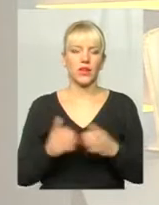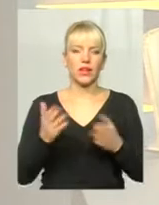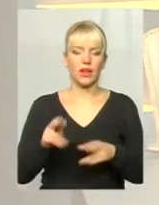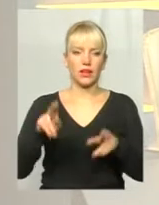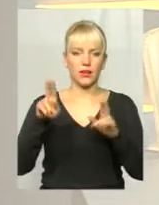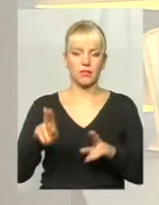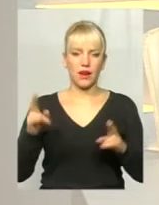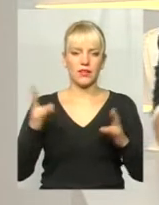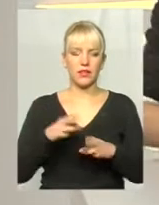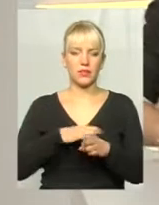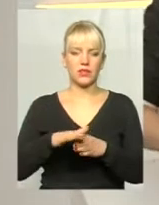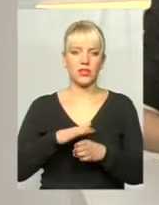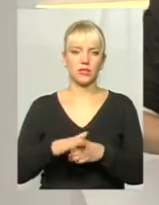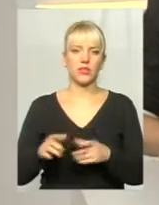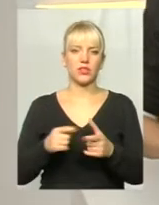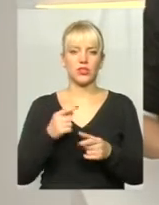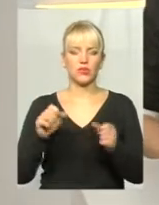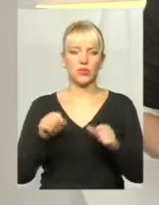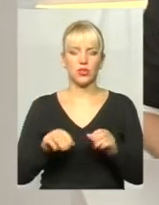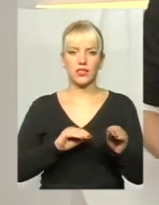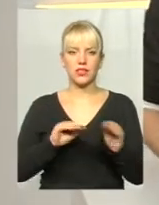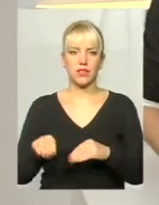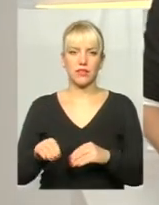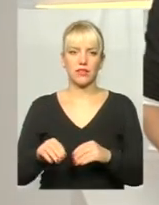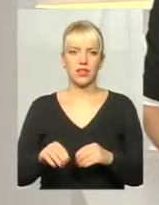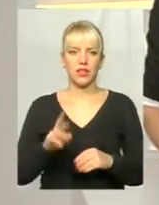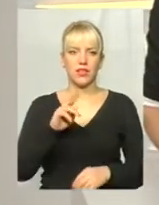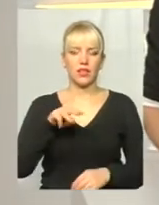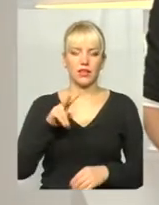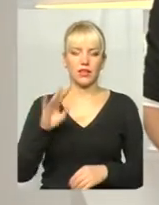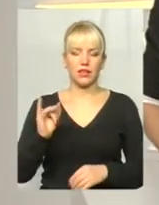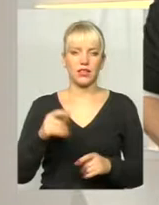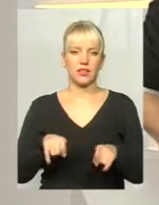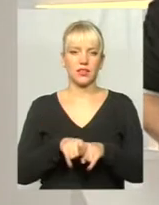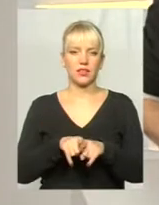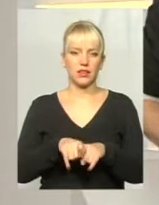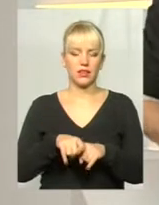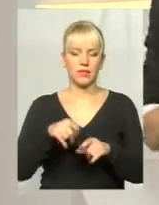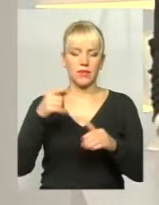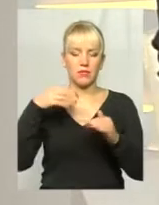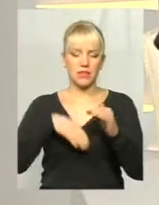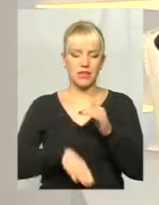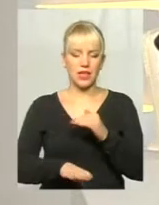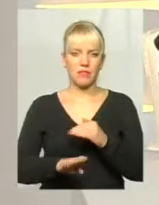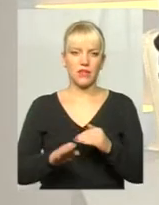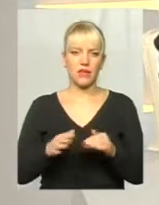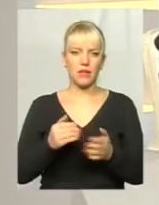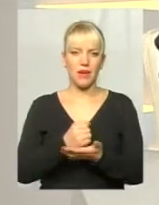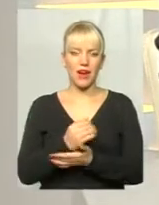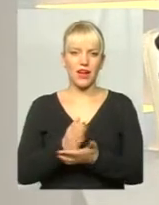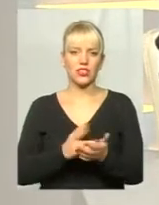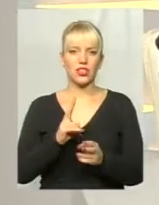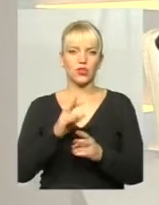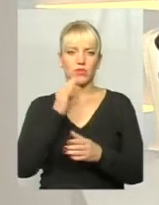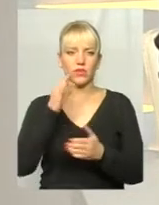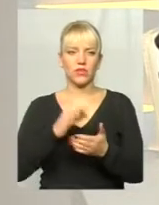правил варто дотримуватись? Чи можна ставити ядки на таких підземних мережах? І хто відповідає за